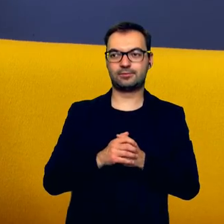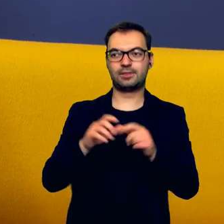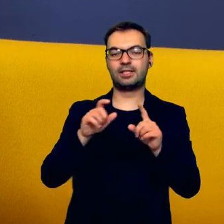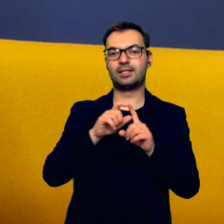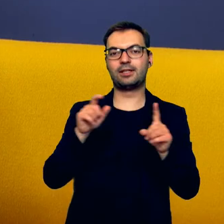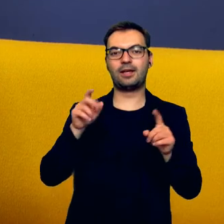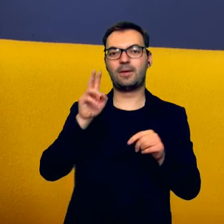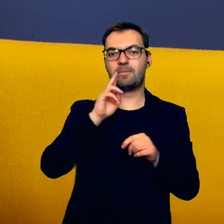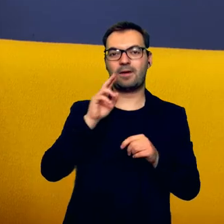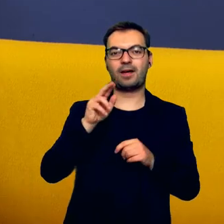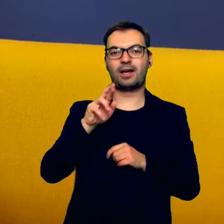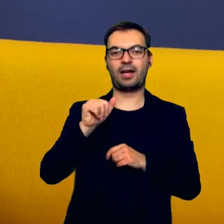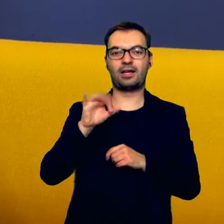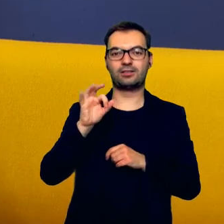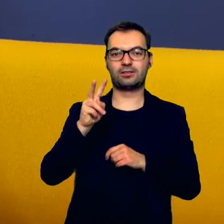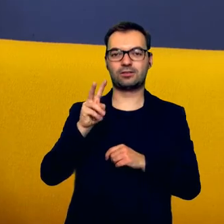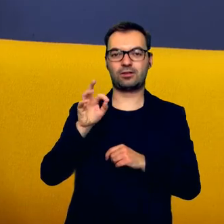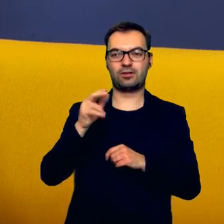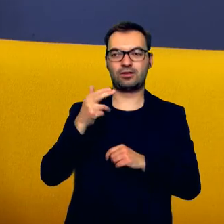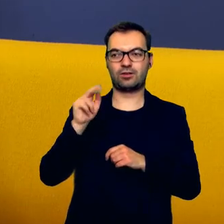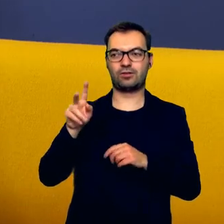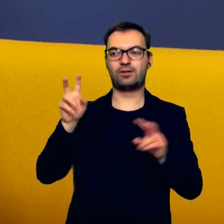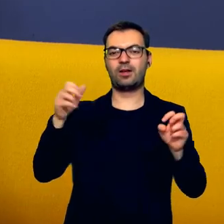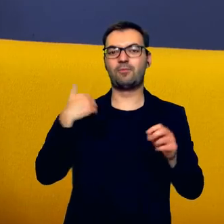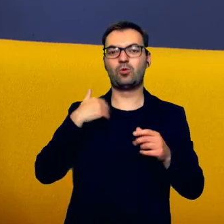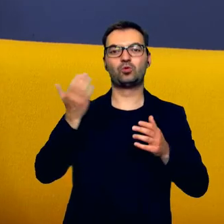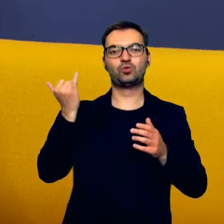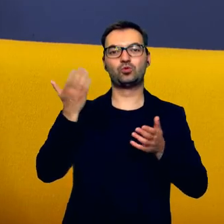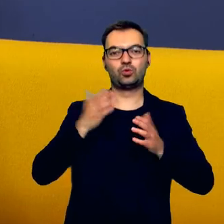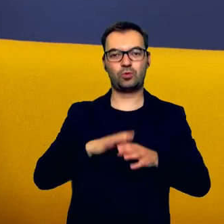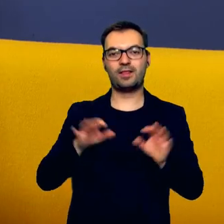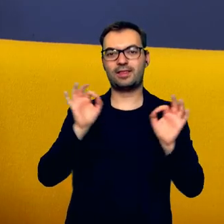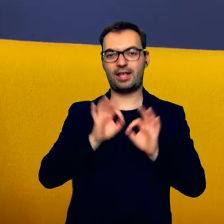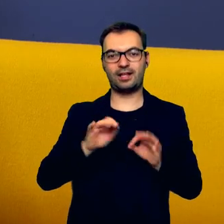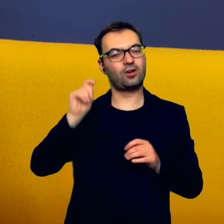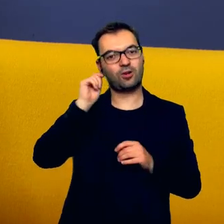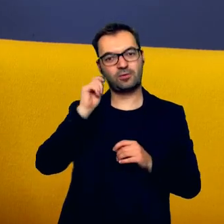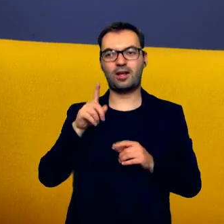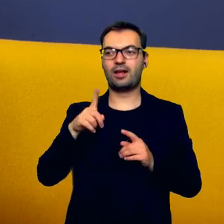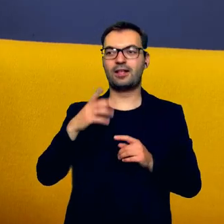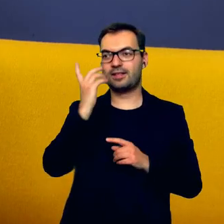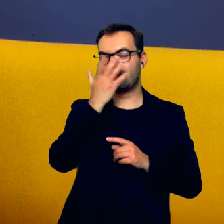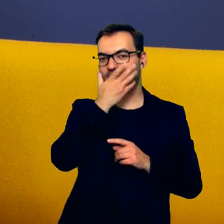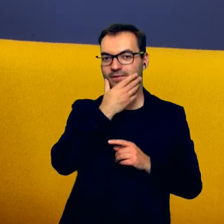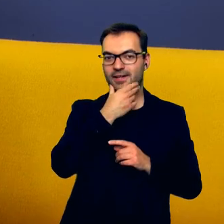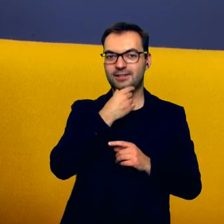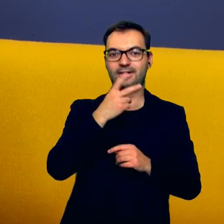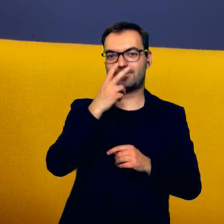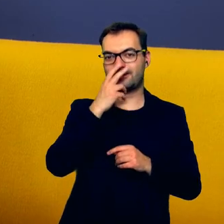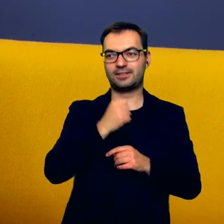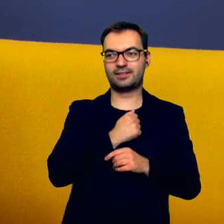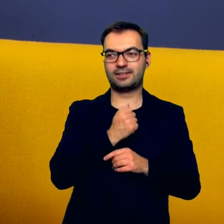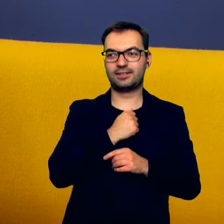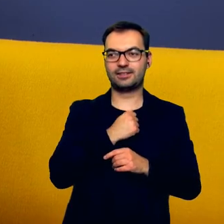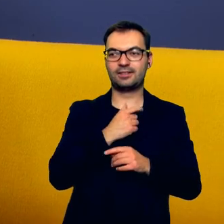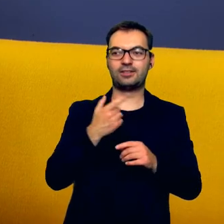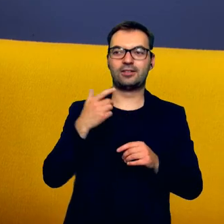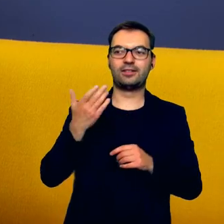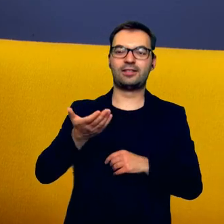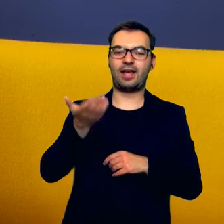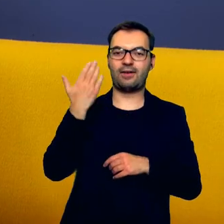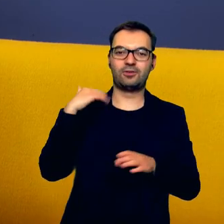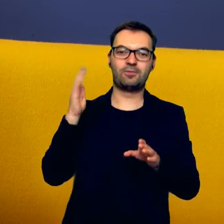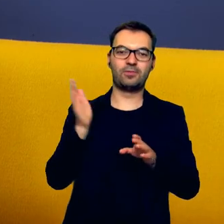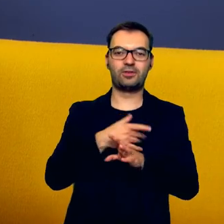opisujące matkę Raskolnikowa. Była szczupłą, delikatną kobietą, a na jej twarzy widać było ślady